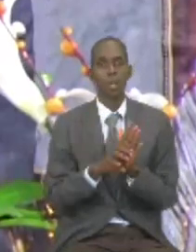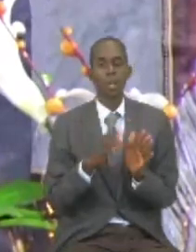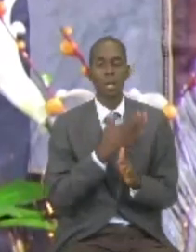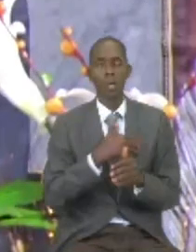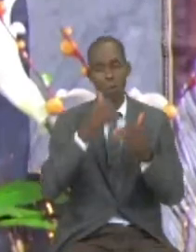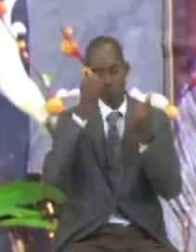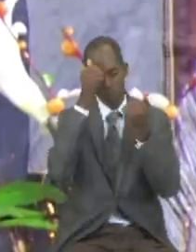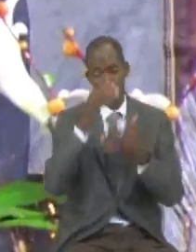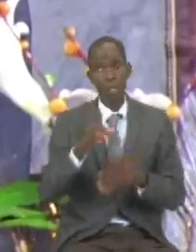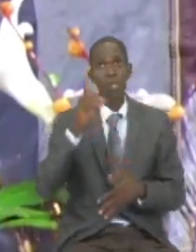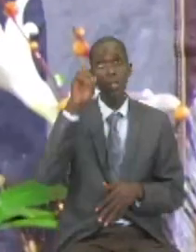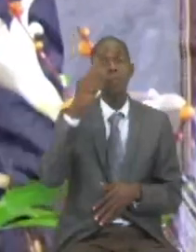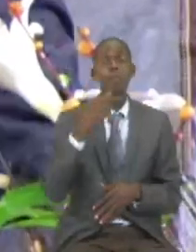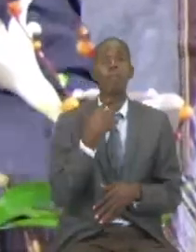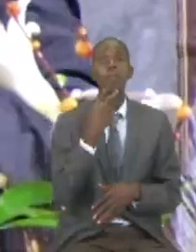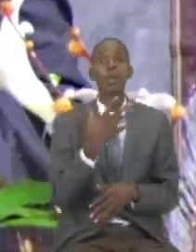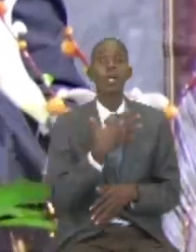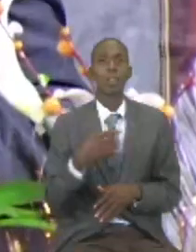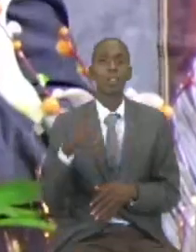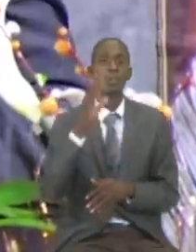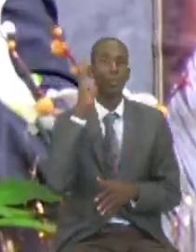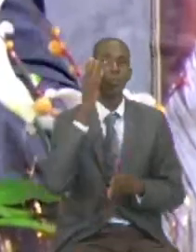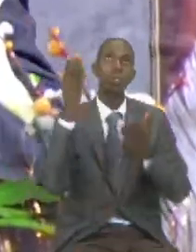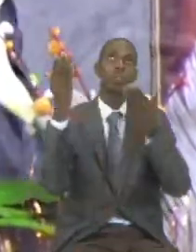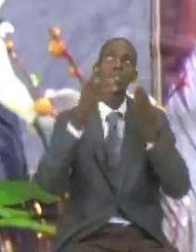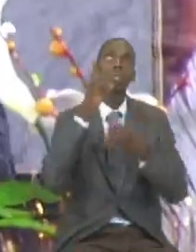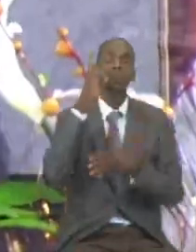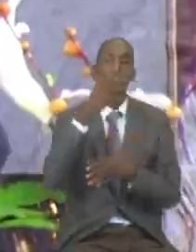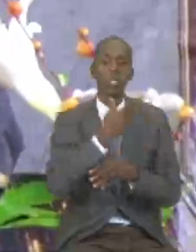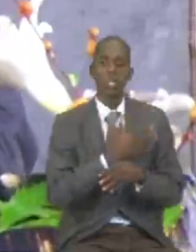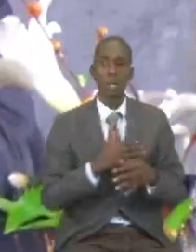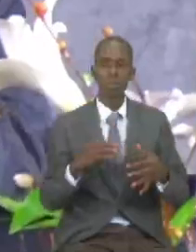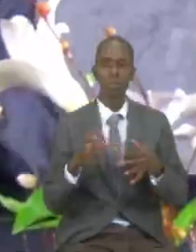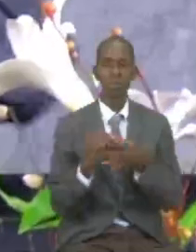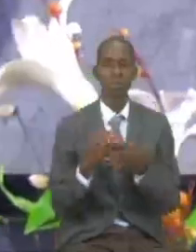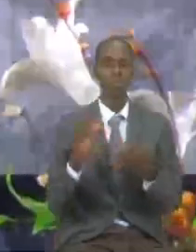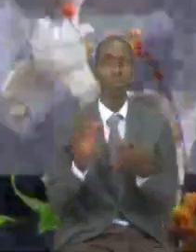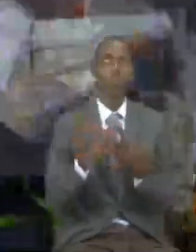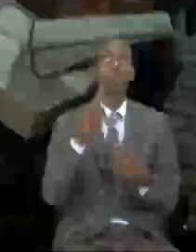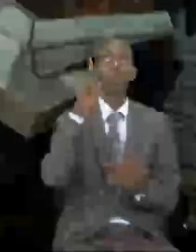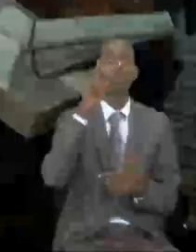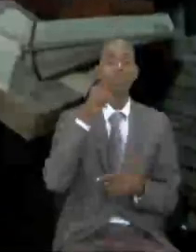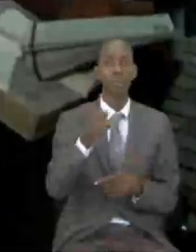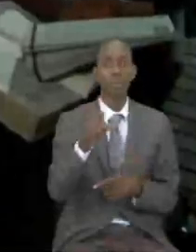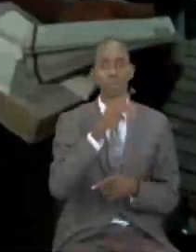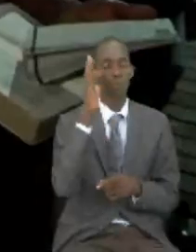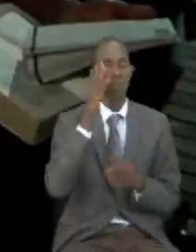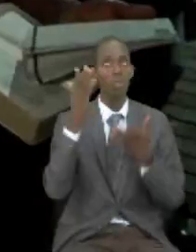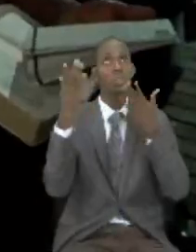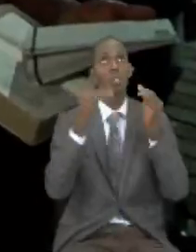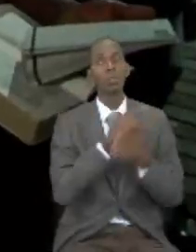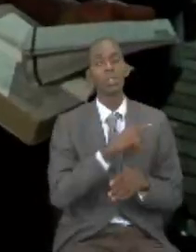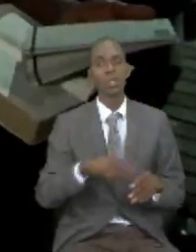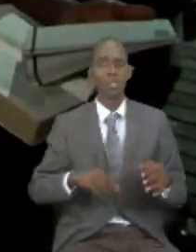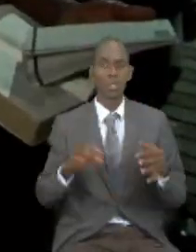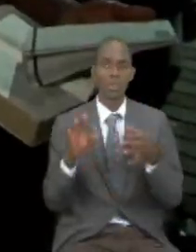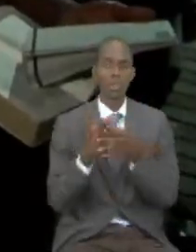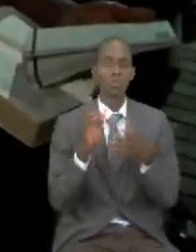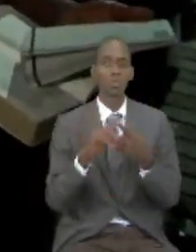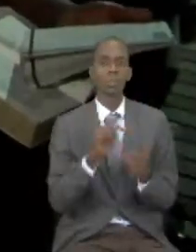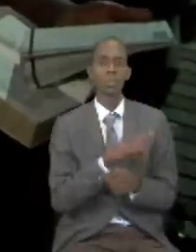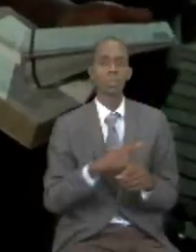voix. Vous obéirez à sa voix, vous le servirez et vous vous attacherez à lui. Vous allez servir le Seigneur, vous